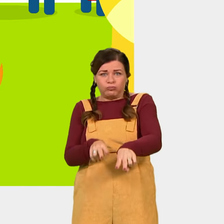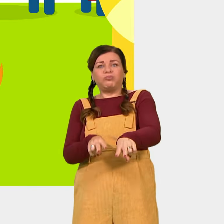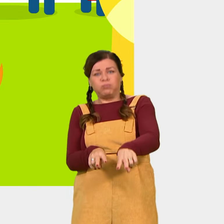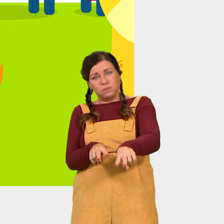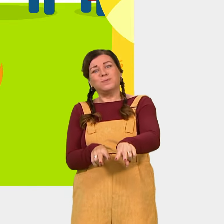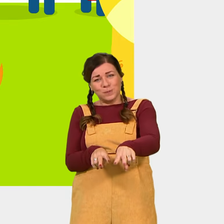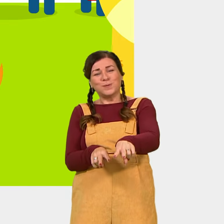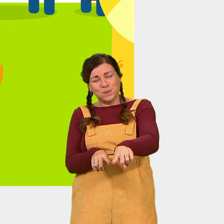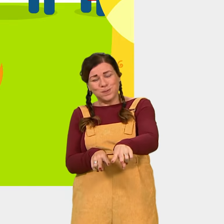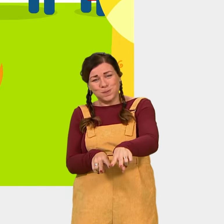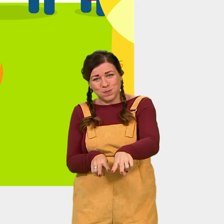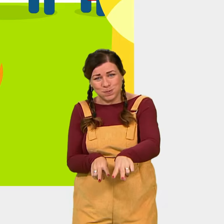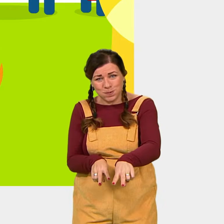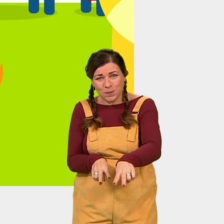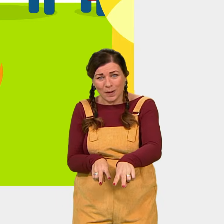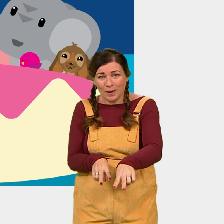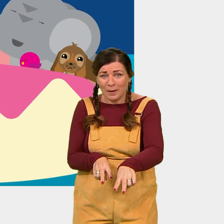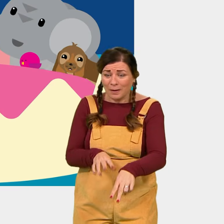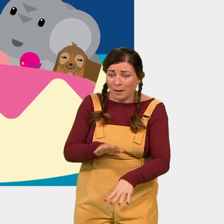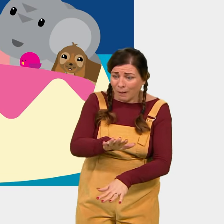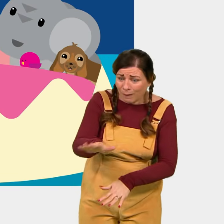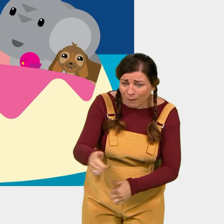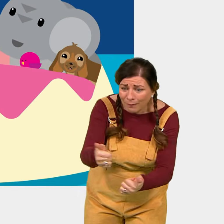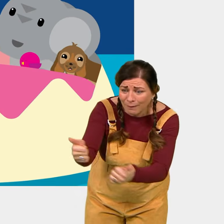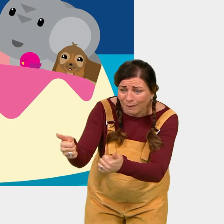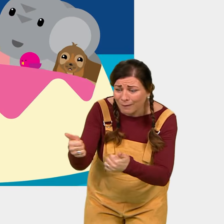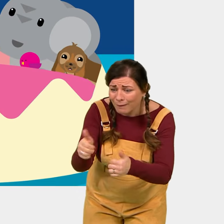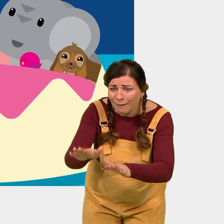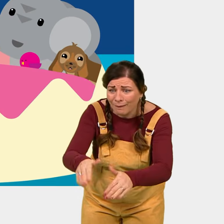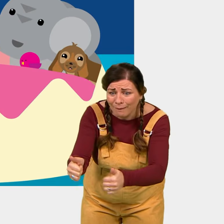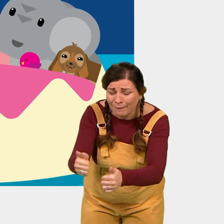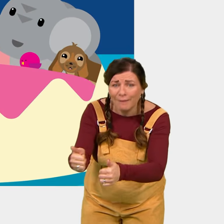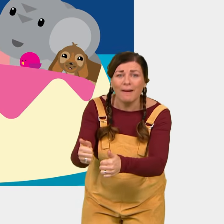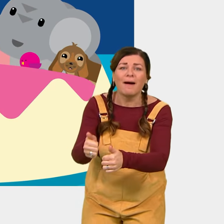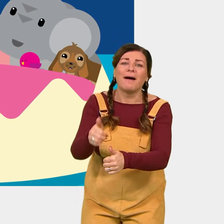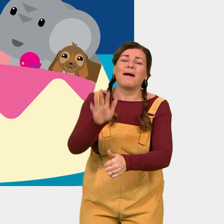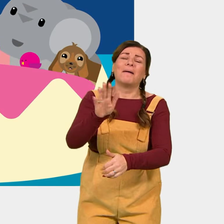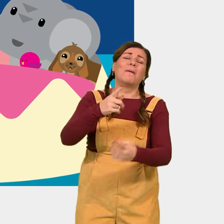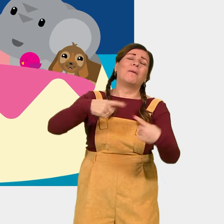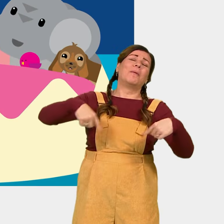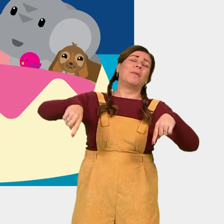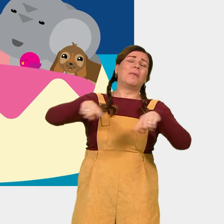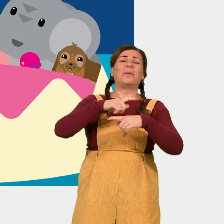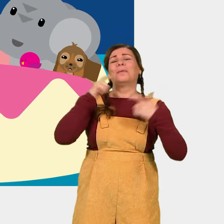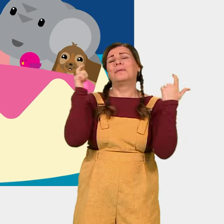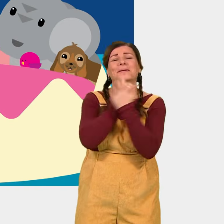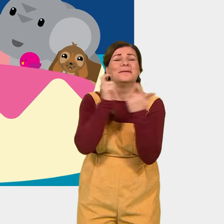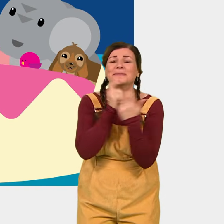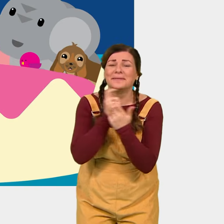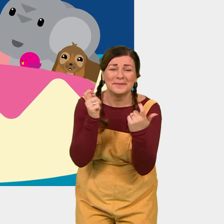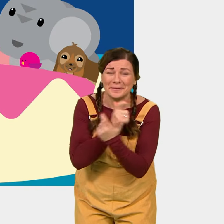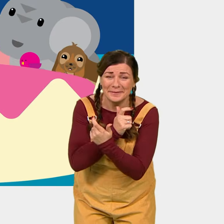plwp doniol wrth gwmpo i'r llawr. Ar ôl gwneud yn siŵr ei fod yn iawn, dechreuodd pawb